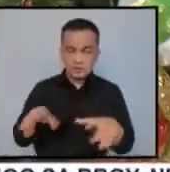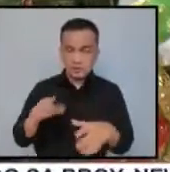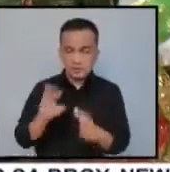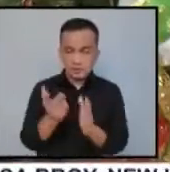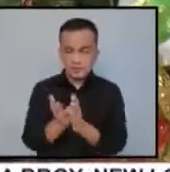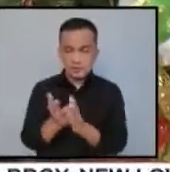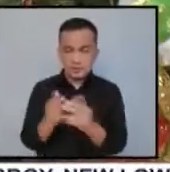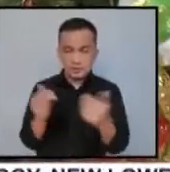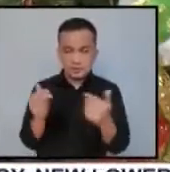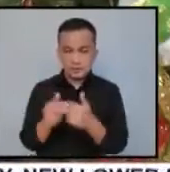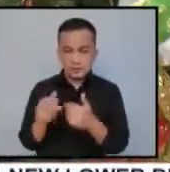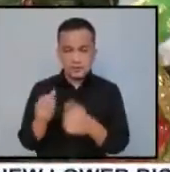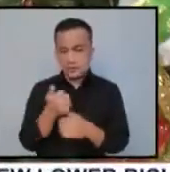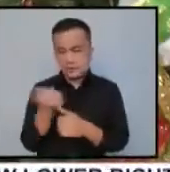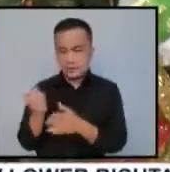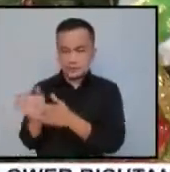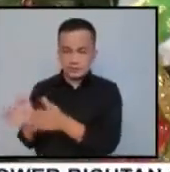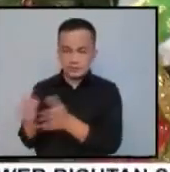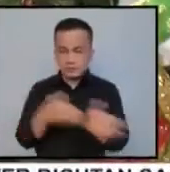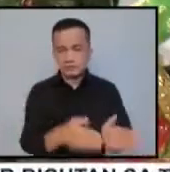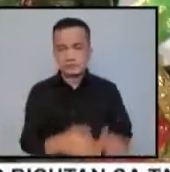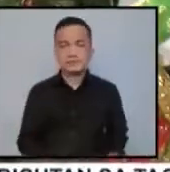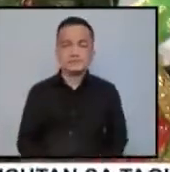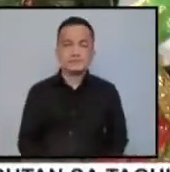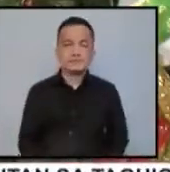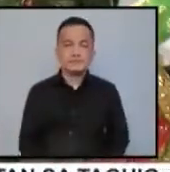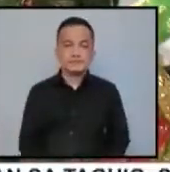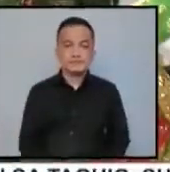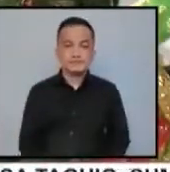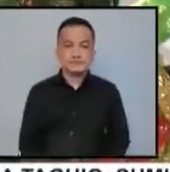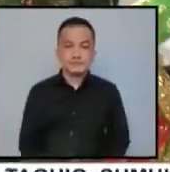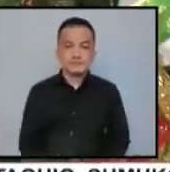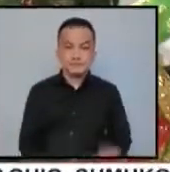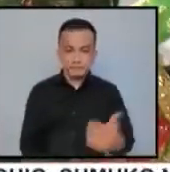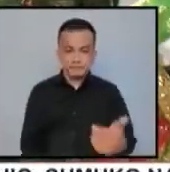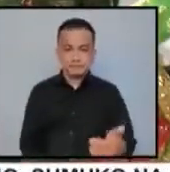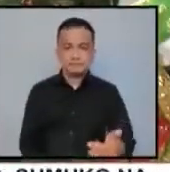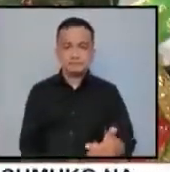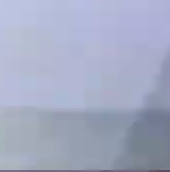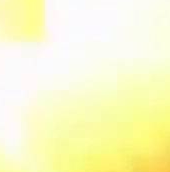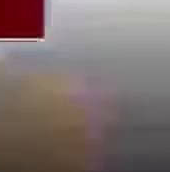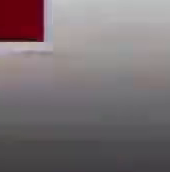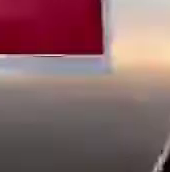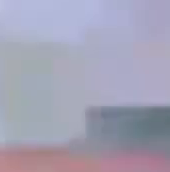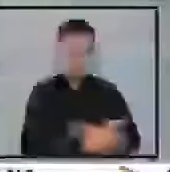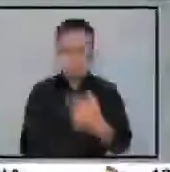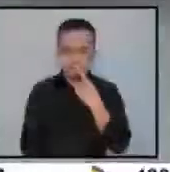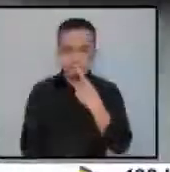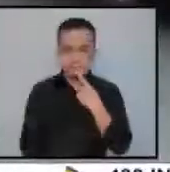mga alternatibong ruta. Si Noel Talakay sa report live. Noel?